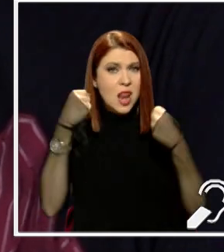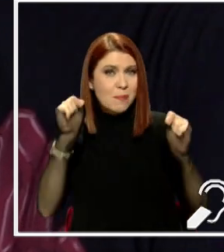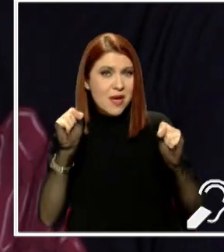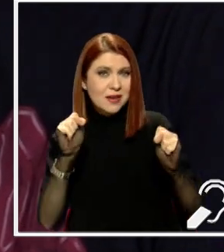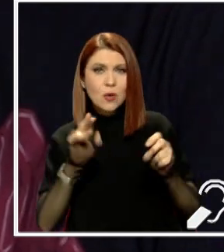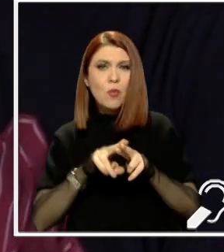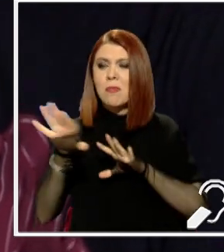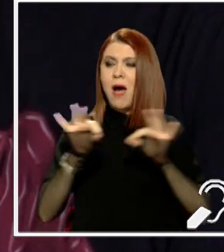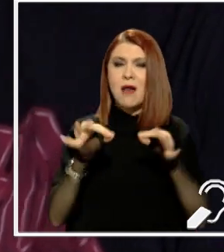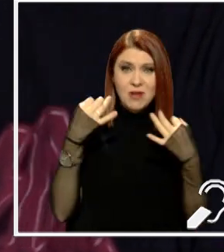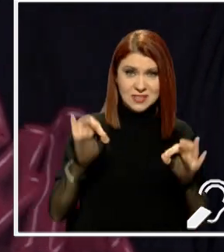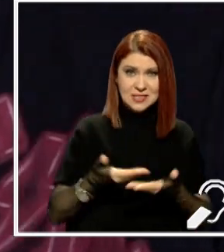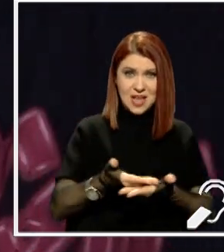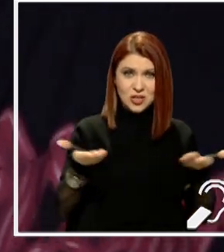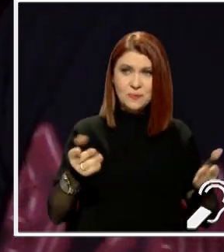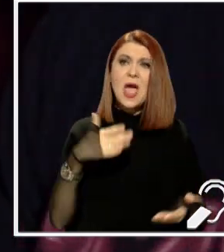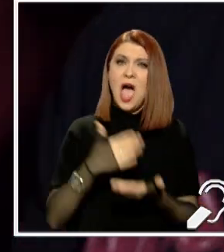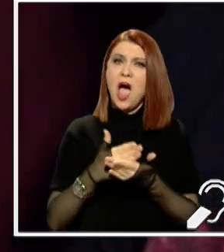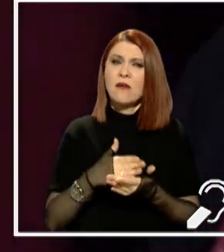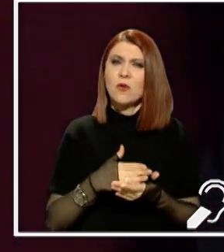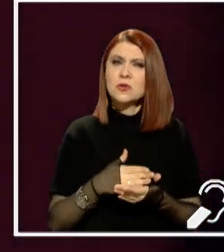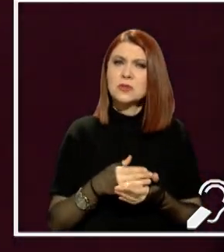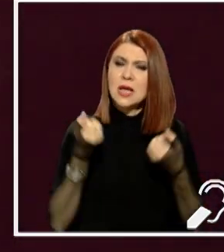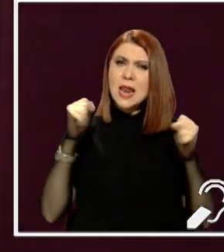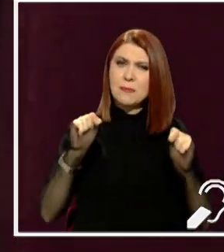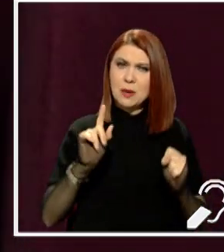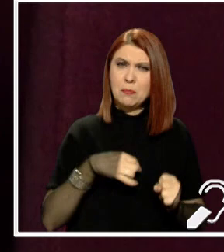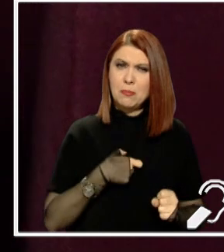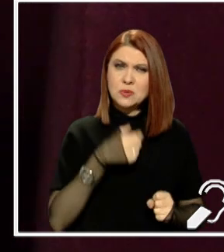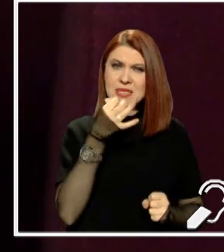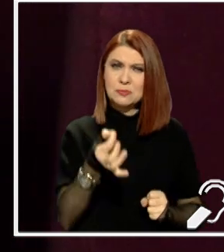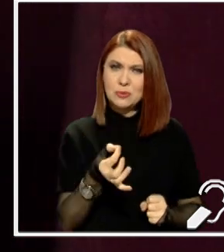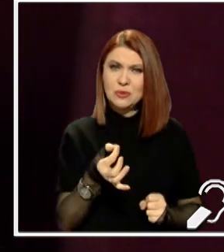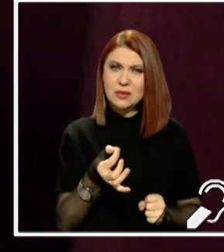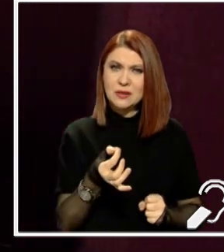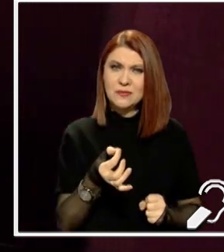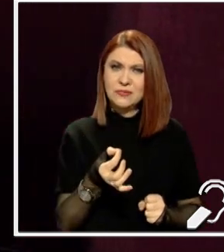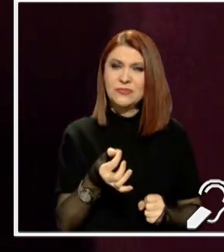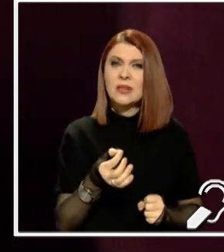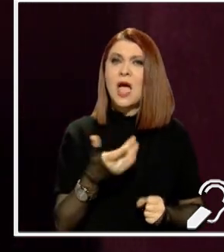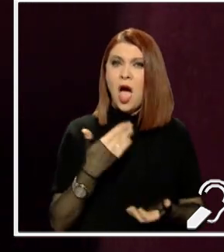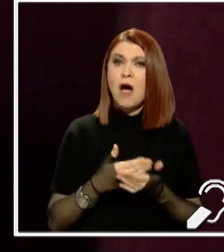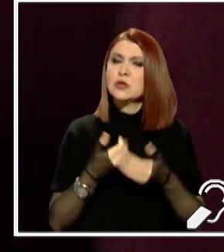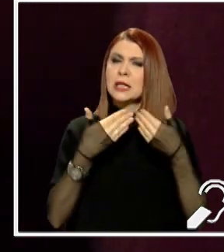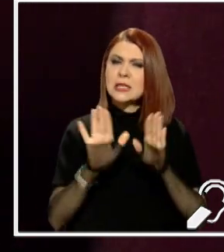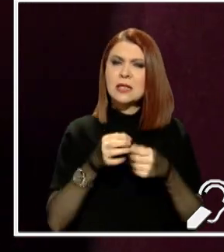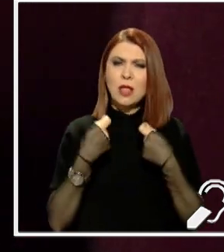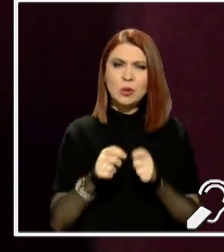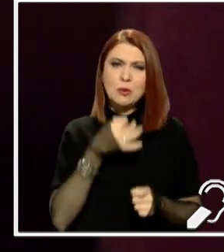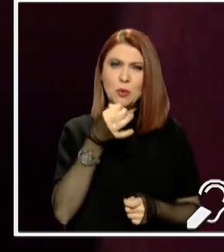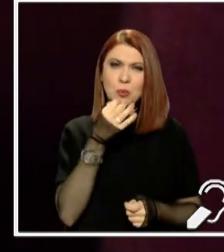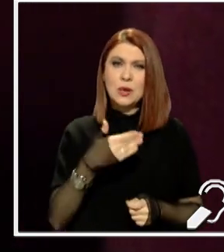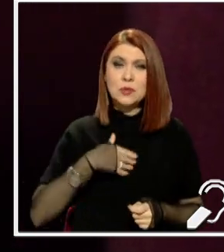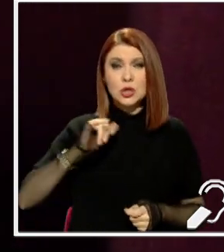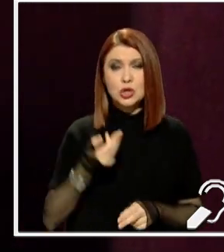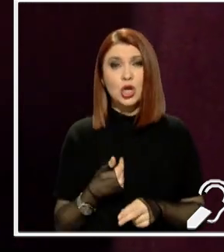cu alegerile voastre? A fost destul de democratic, aș spune. Deci a fost deschis la toate propunerile noastre,